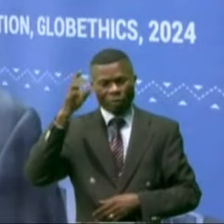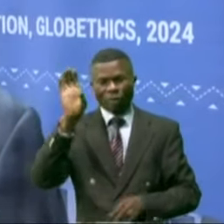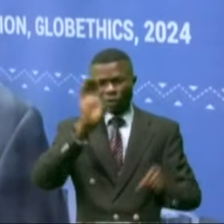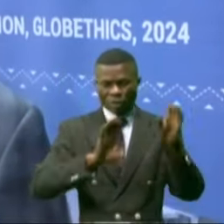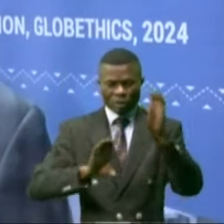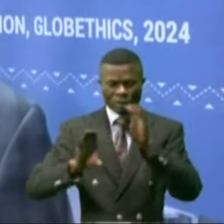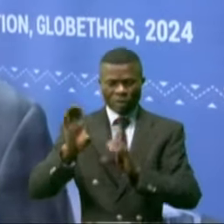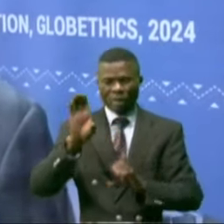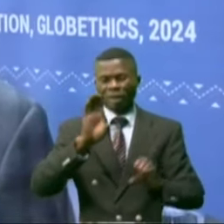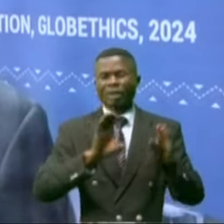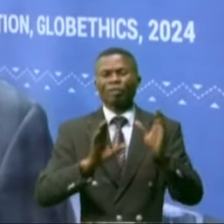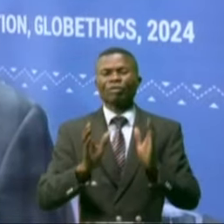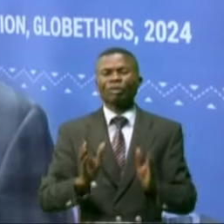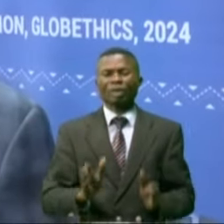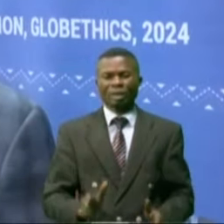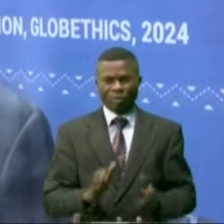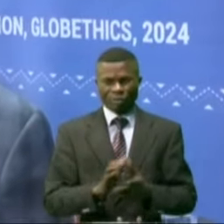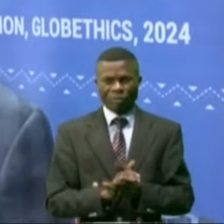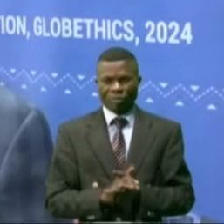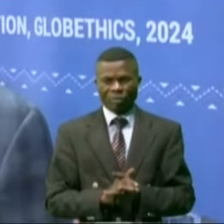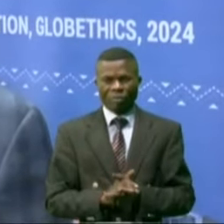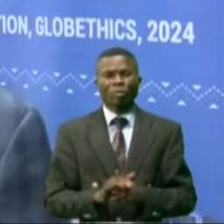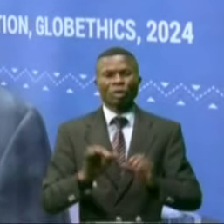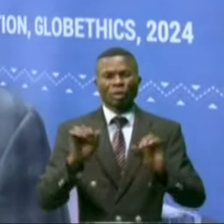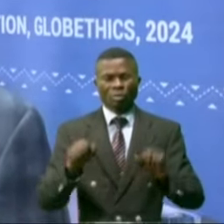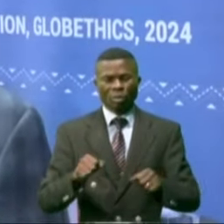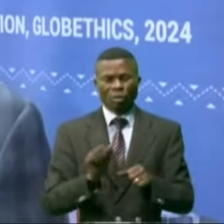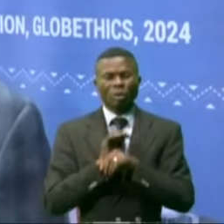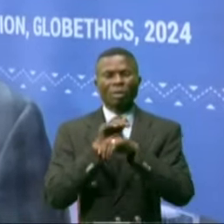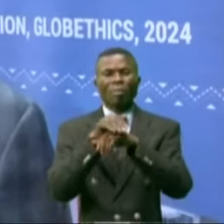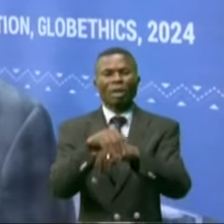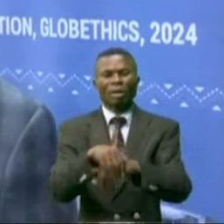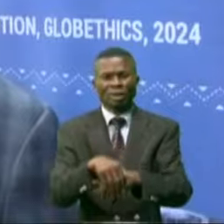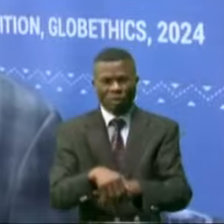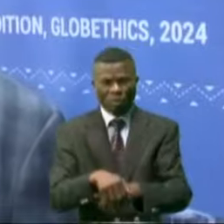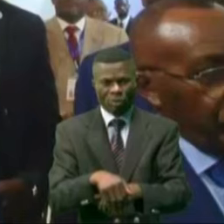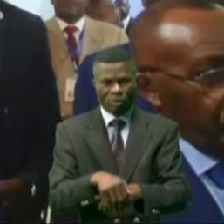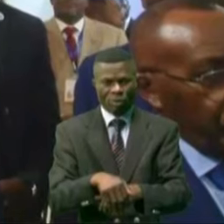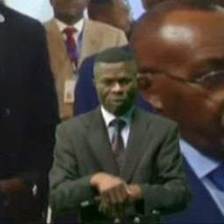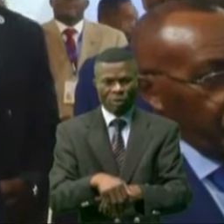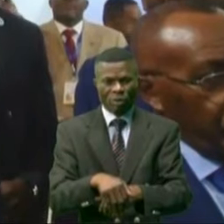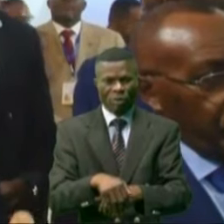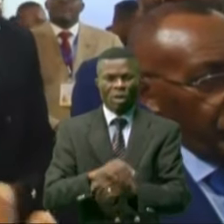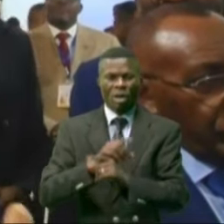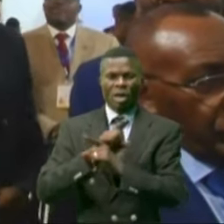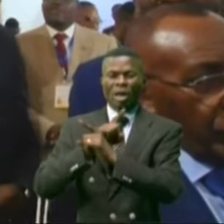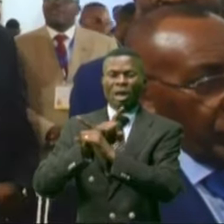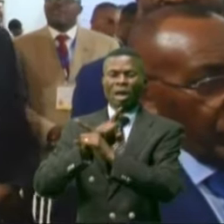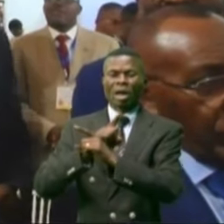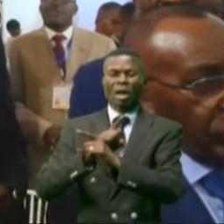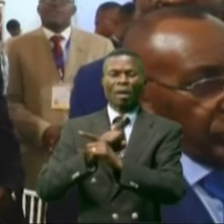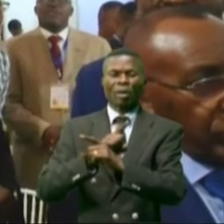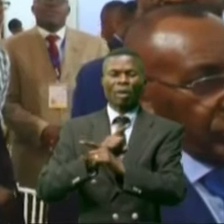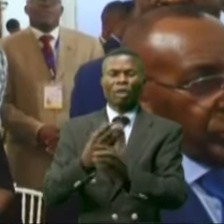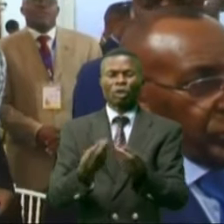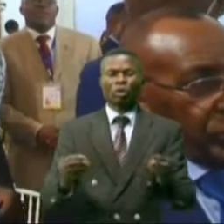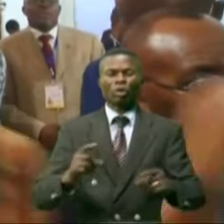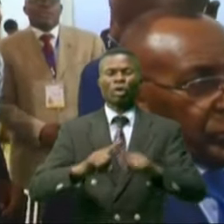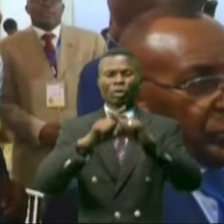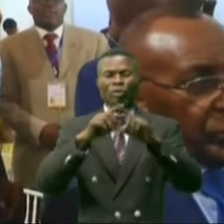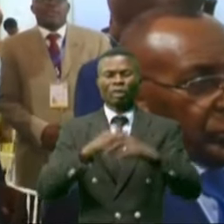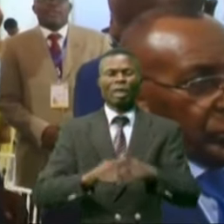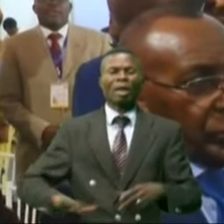politico-scientifique qui peut contribuer à prévenir les conflits dans un